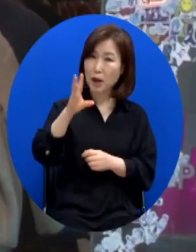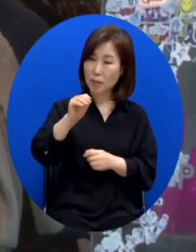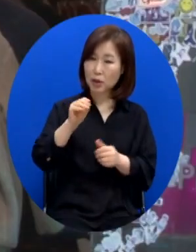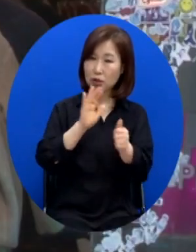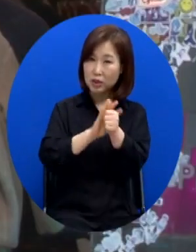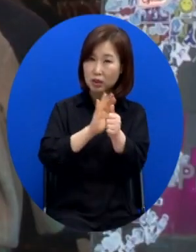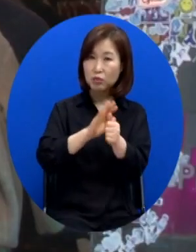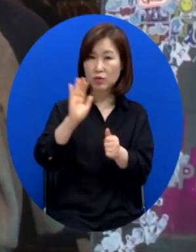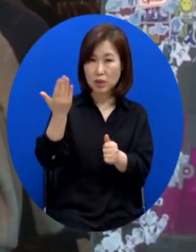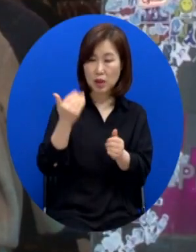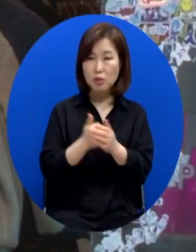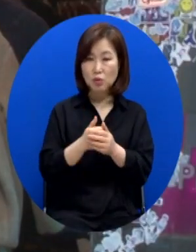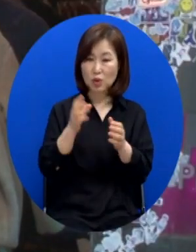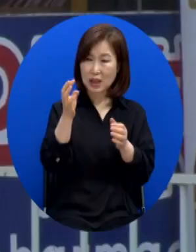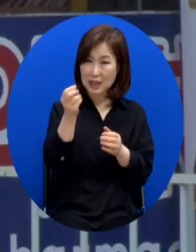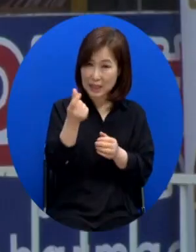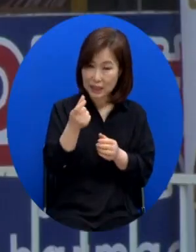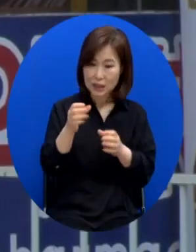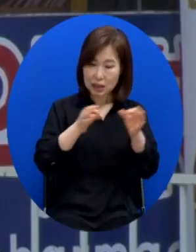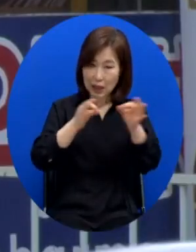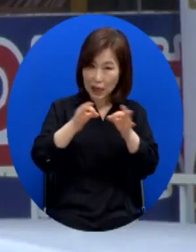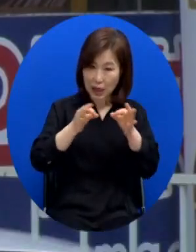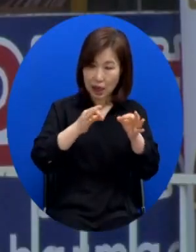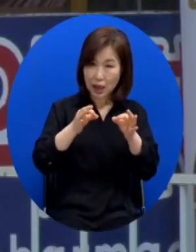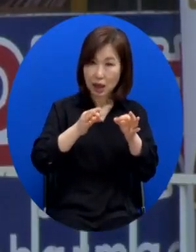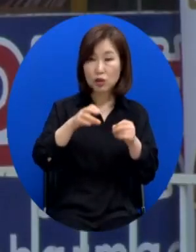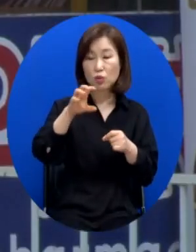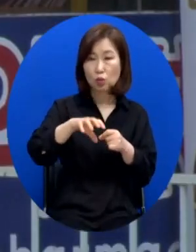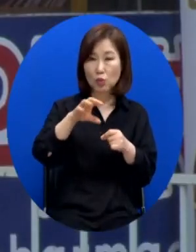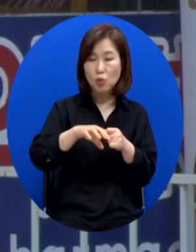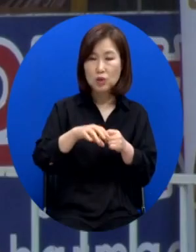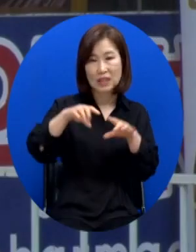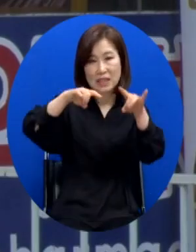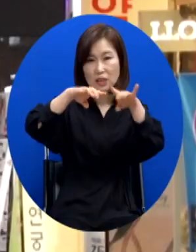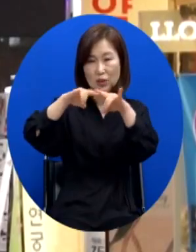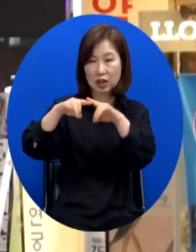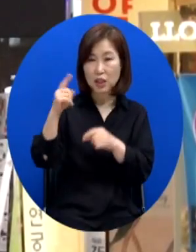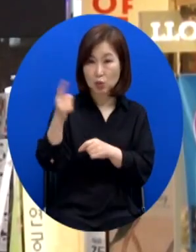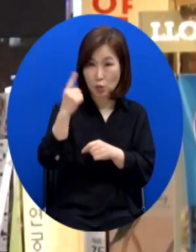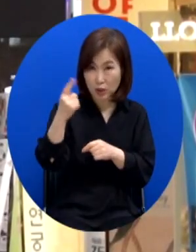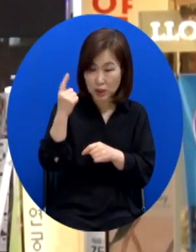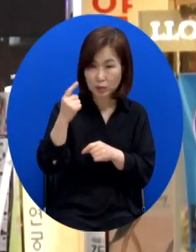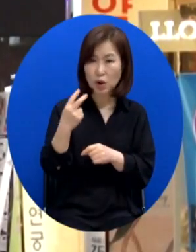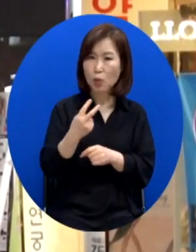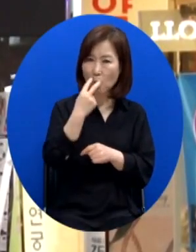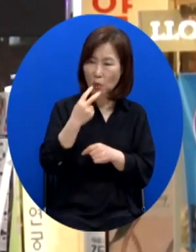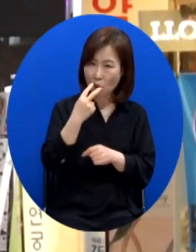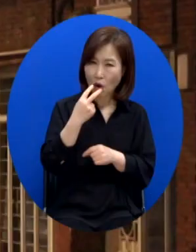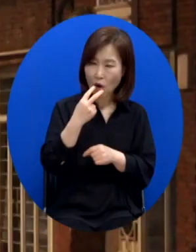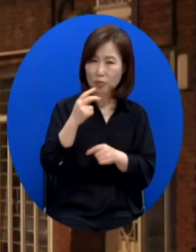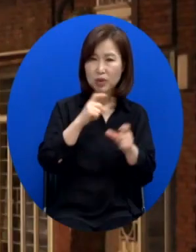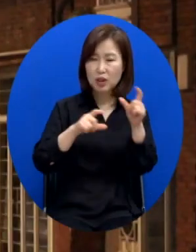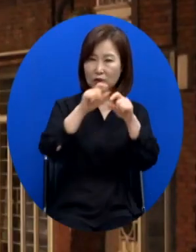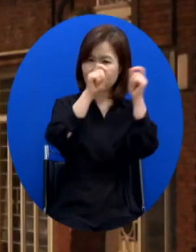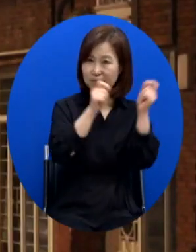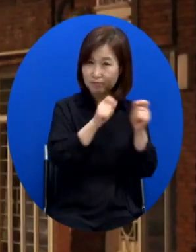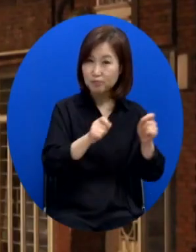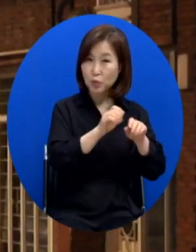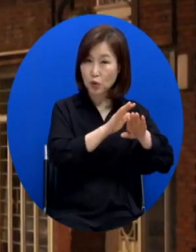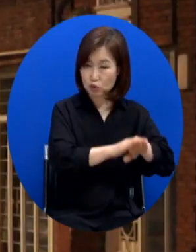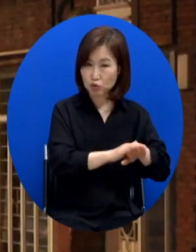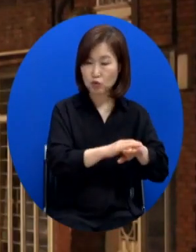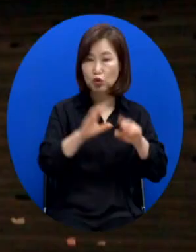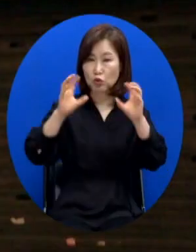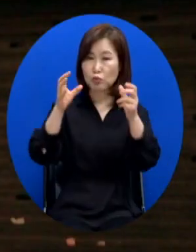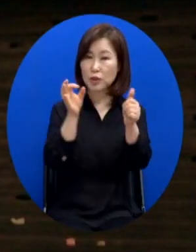또 소상공인들에게는 내년 1월에서 3월까지 전기요금과 고용산재보험료 납부를 유예하고